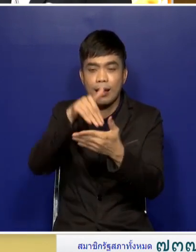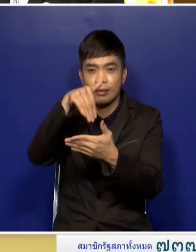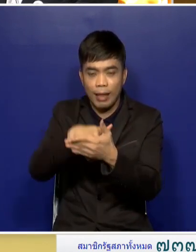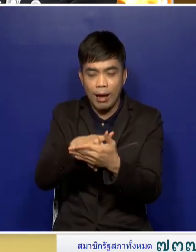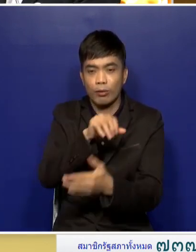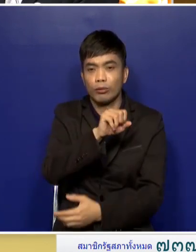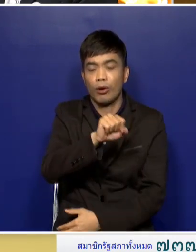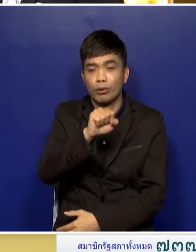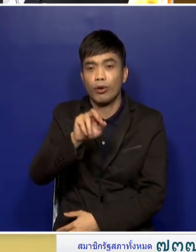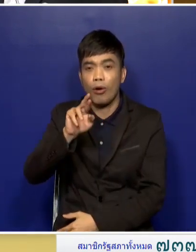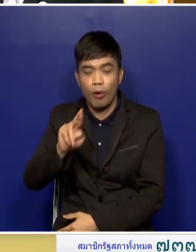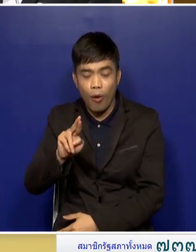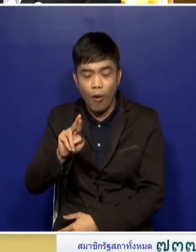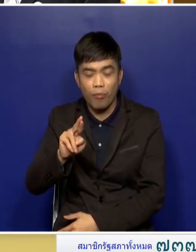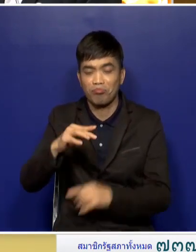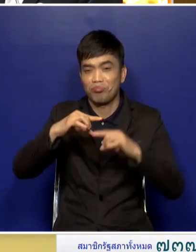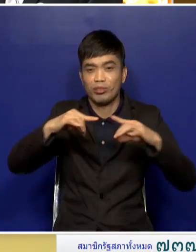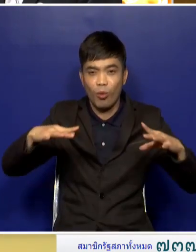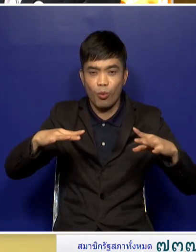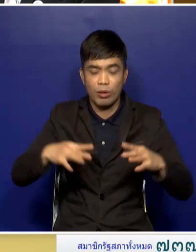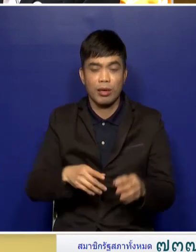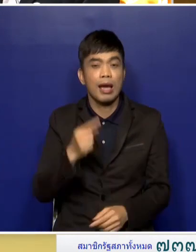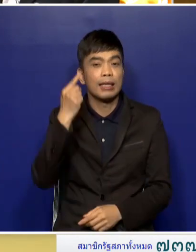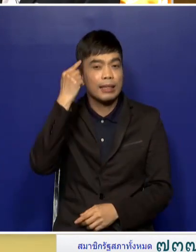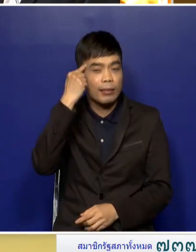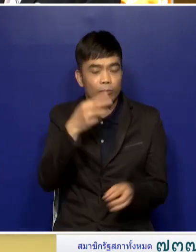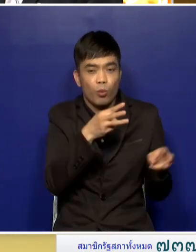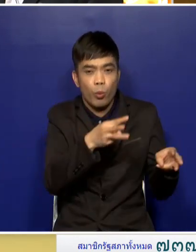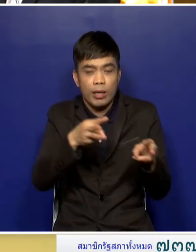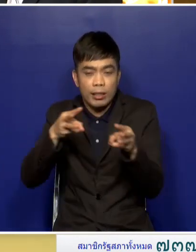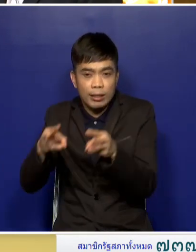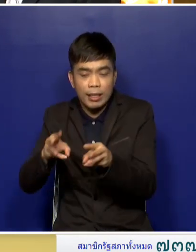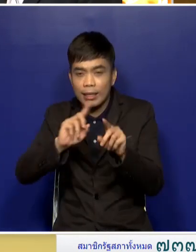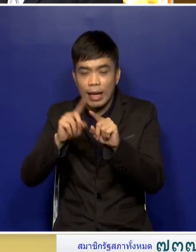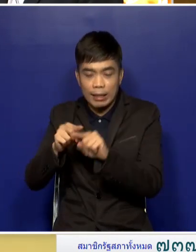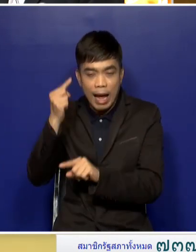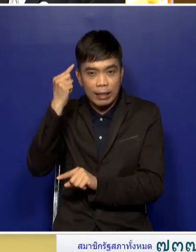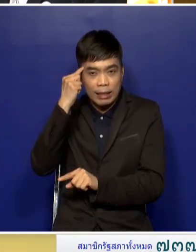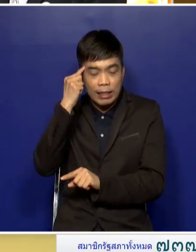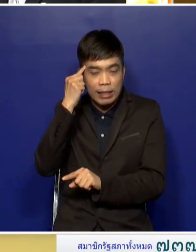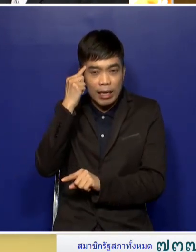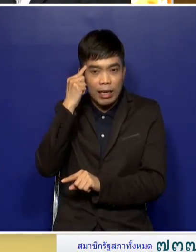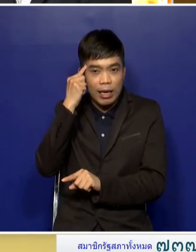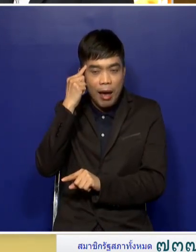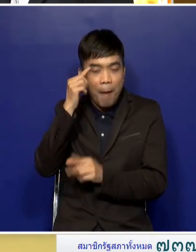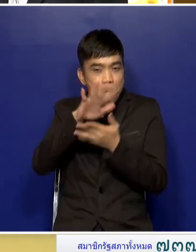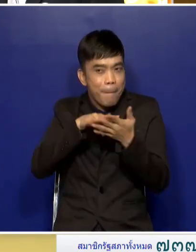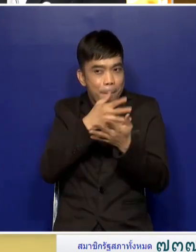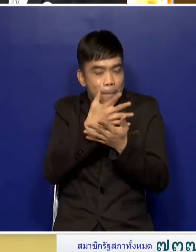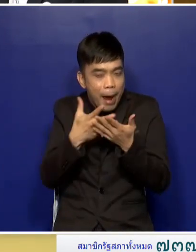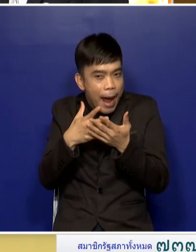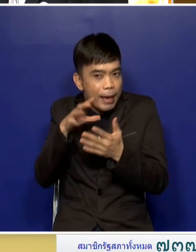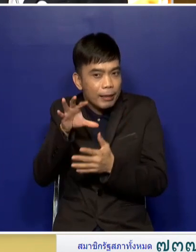เราออกแบบจำกัดเรื่พวกนี้และ LOCK SPECK สอสรอหือเปล่าคือการปลอยให้มีการเลเป